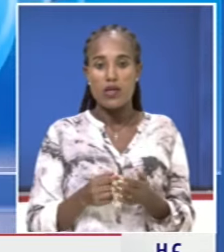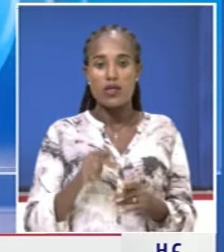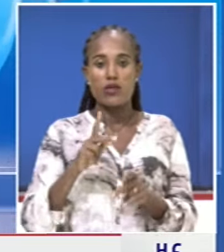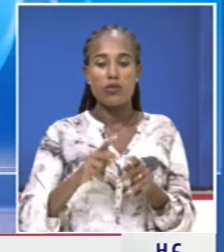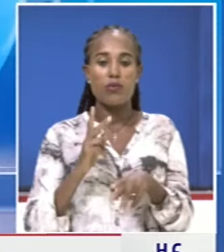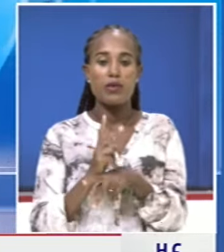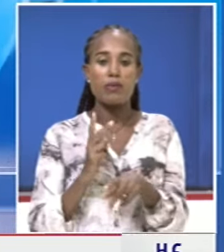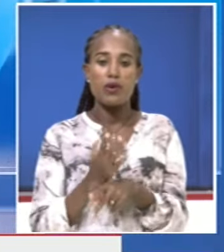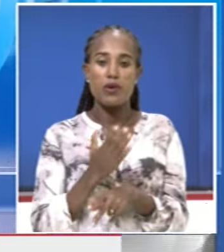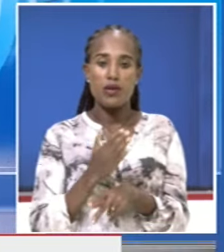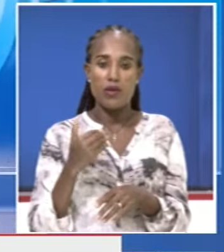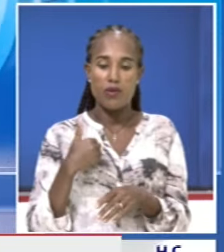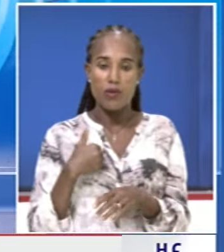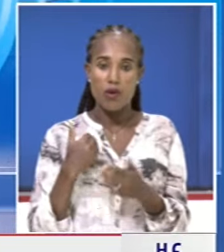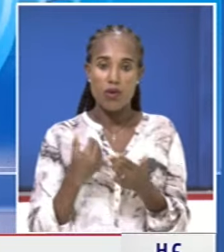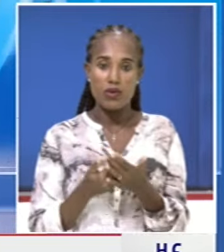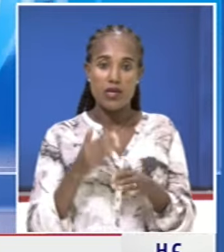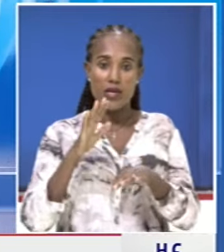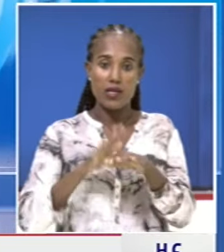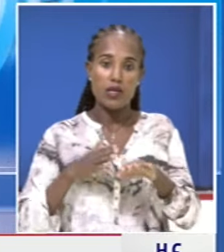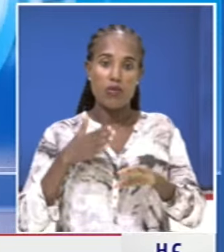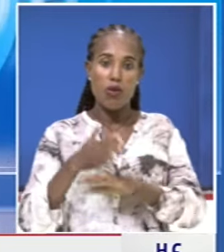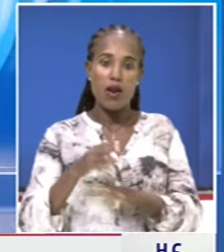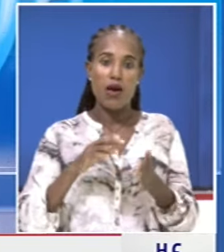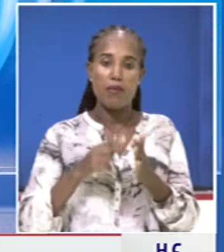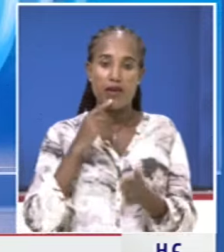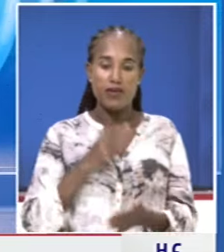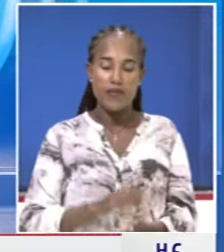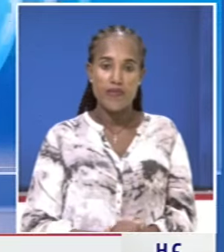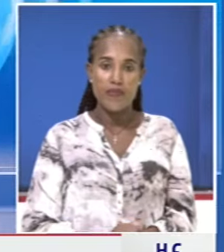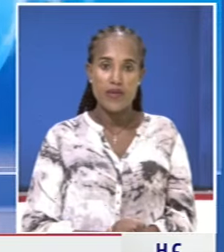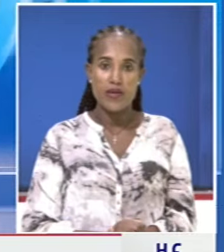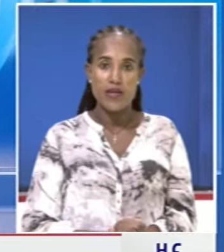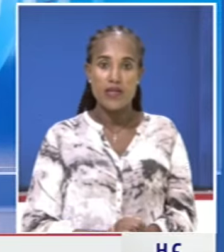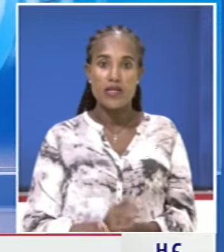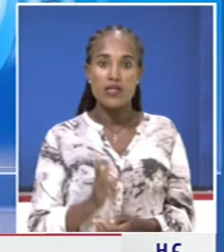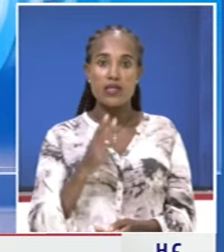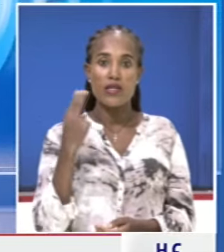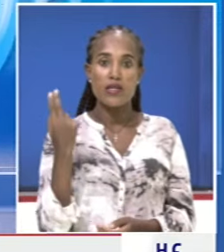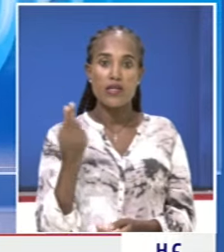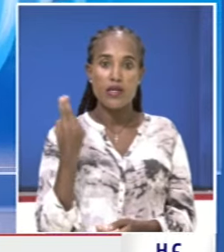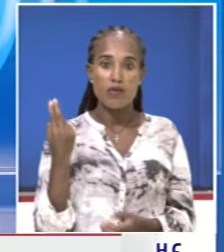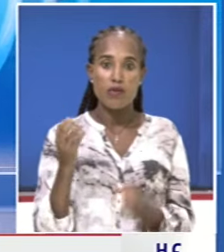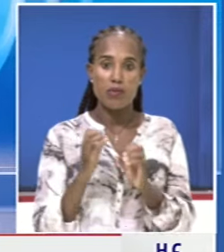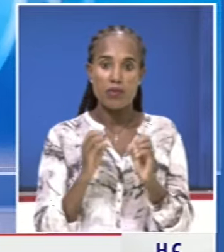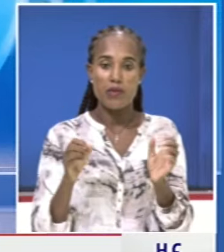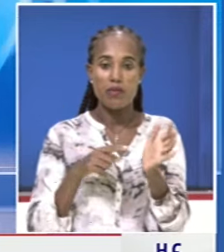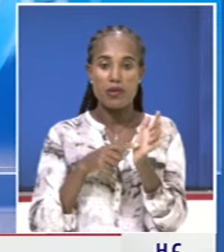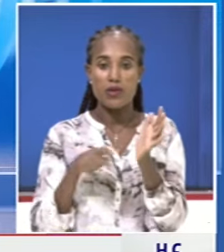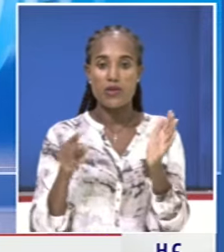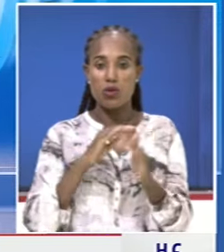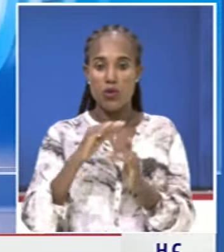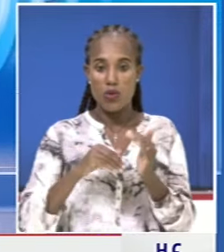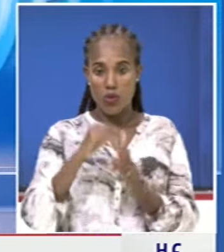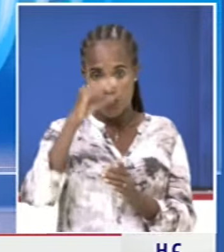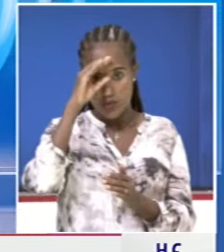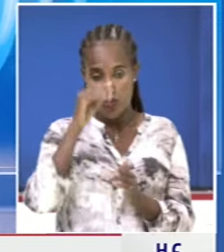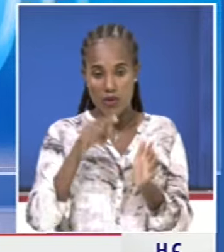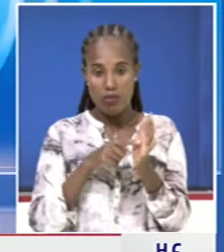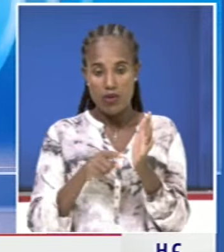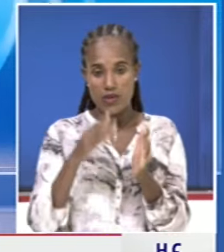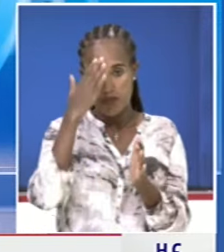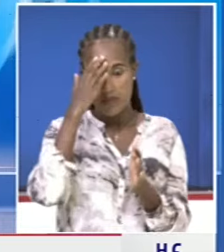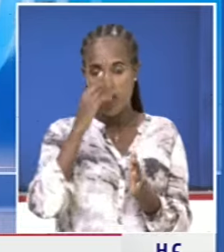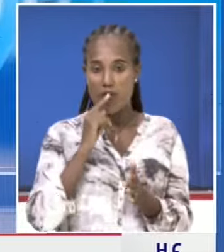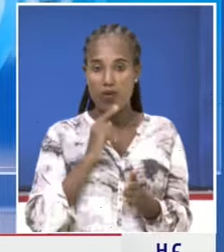የሚጠብቀው ነገር ነው። አሁን ከዚህ ጥሪ በኋላ ማለት ነው። ስለዚህ ፋይዳው ምንም ግልጽ ነው፣ ለሁሉም ሰው በግልጽ የሚታወቅ